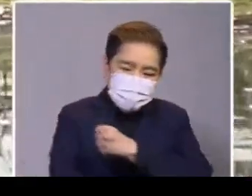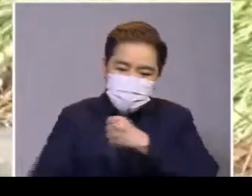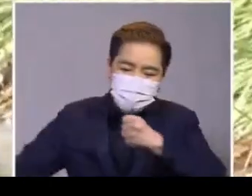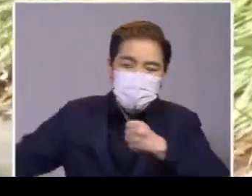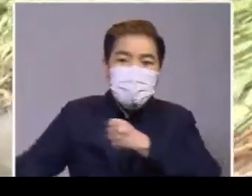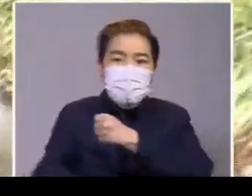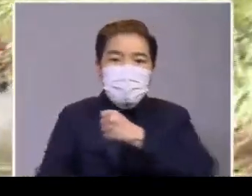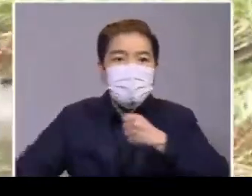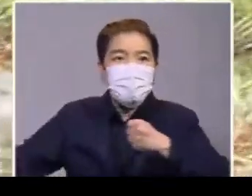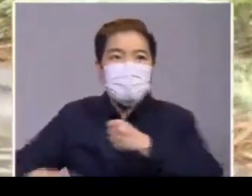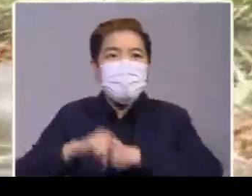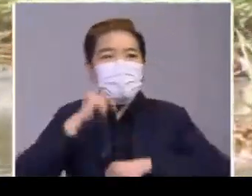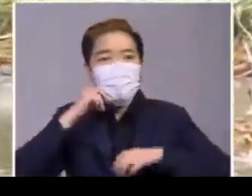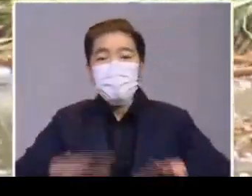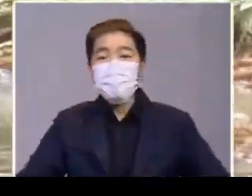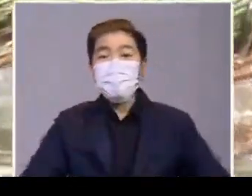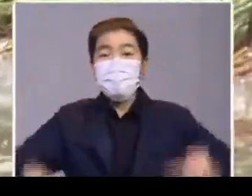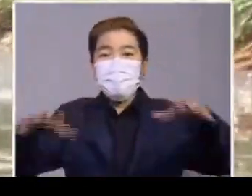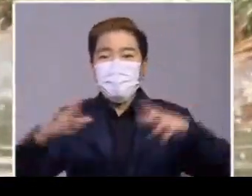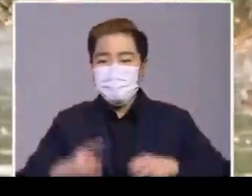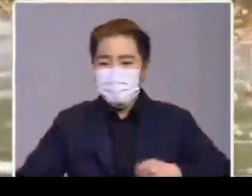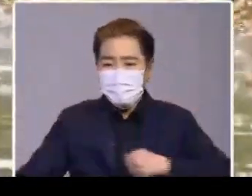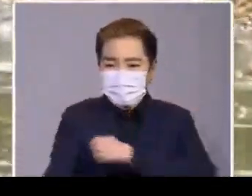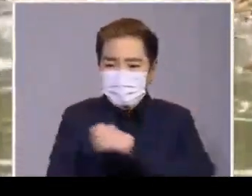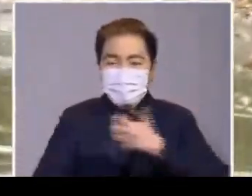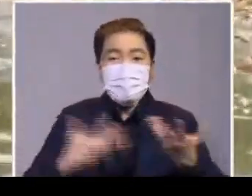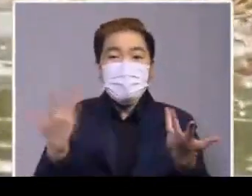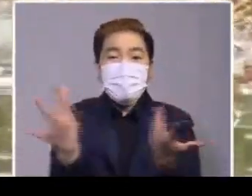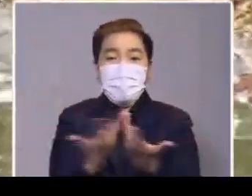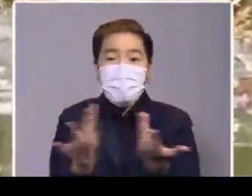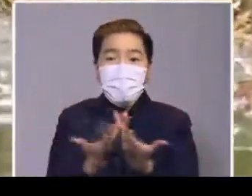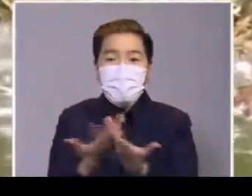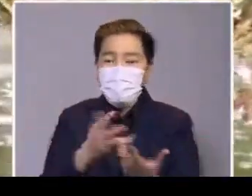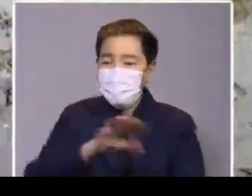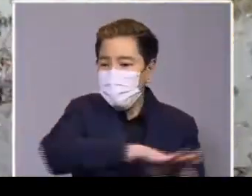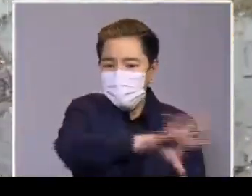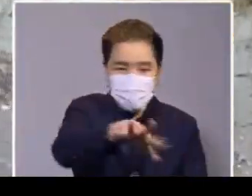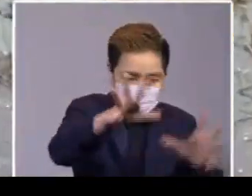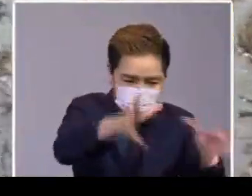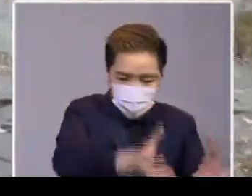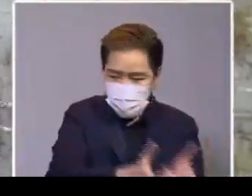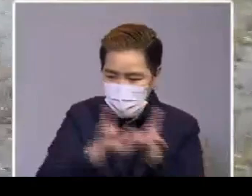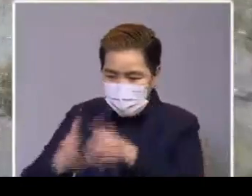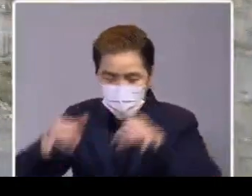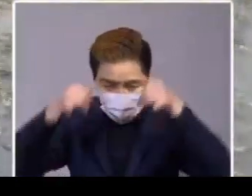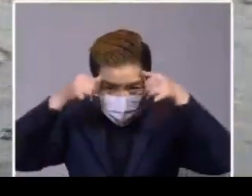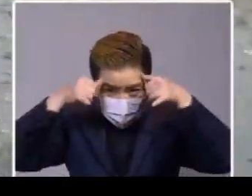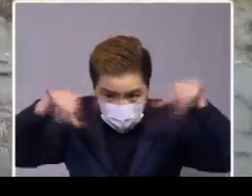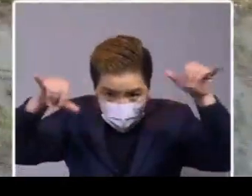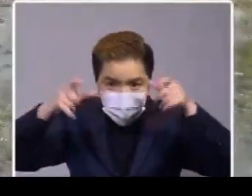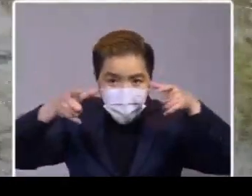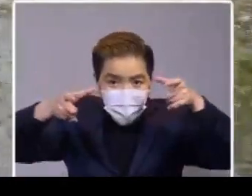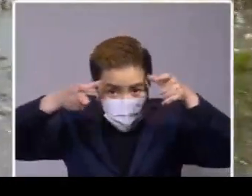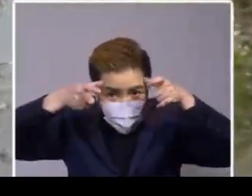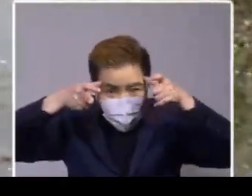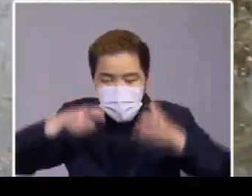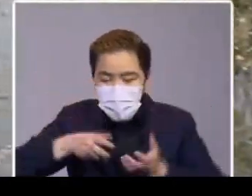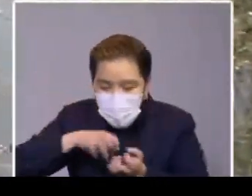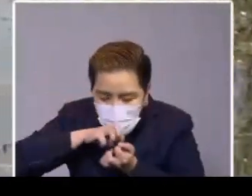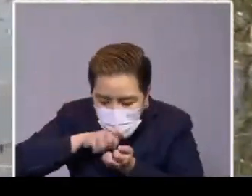หญ้าที่ถูกน้ำท่วมแบบนี้เพื่อจะเอาหญ้าเหล่านี้ไปให้วัวควายที่เลี้ยงเอาไว้เพื่อที่จะกิน